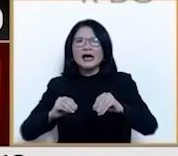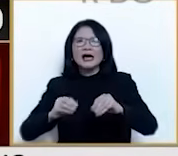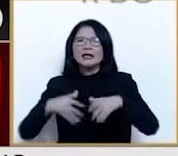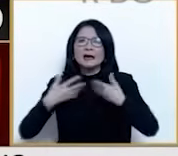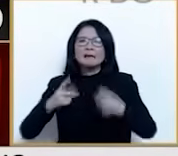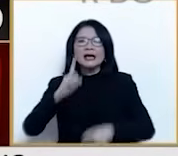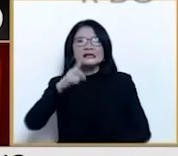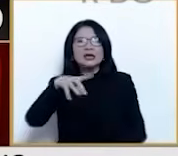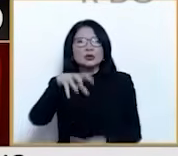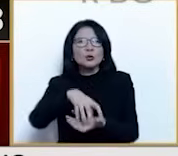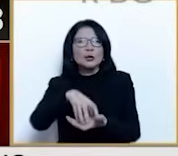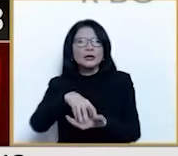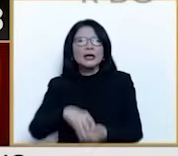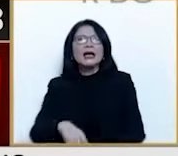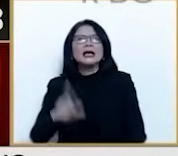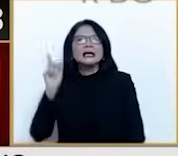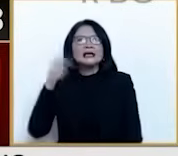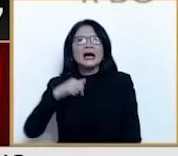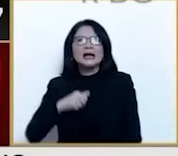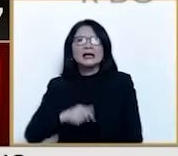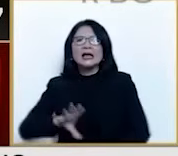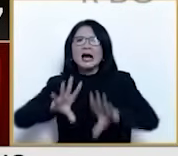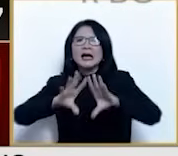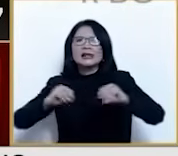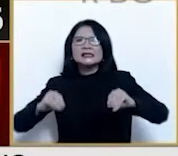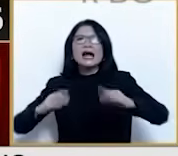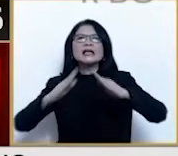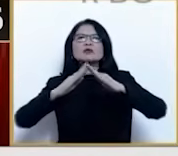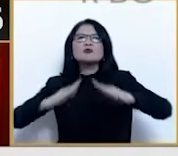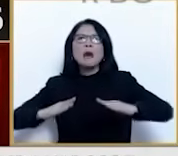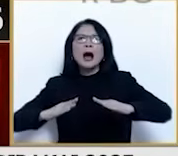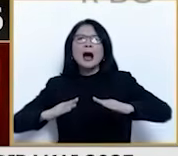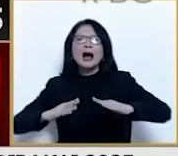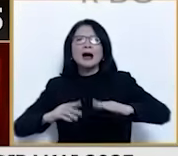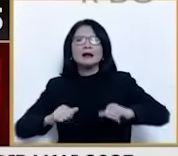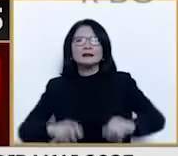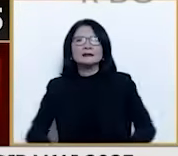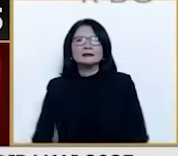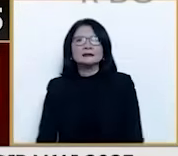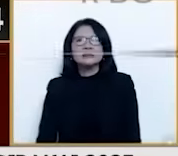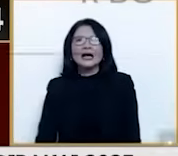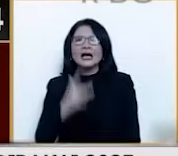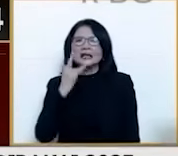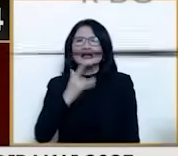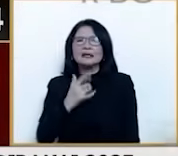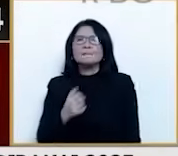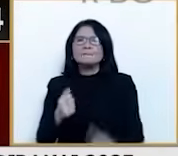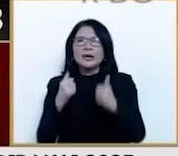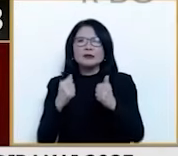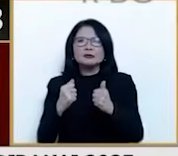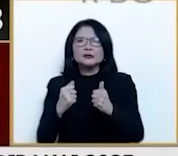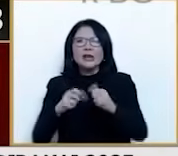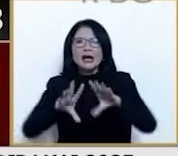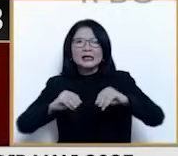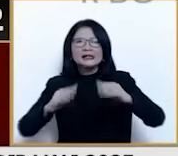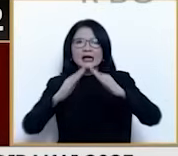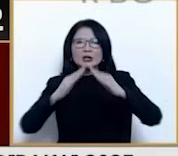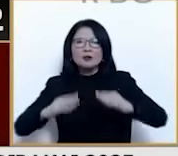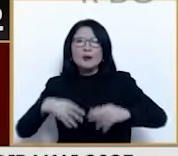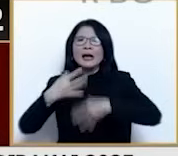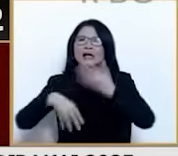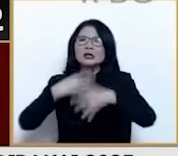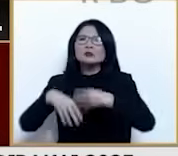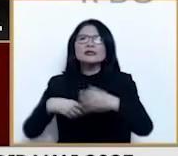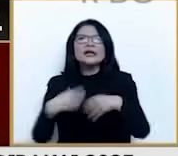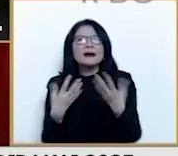akan pergilirkan work from home, sebuah gaya hidup baru pasca COVID tetap produktif. Senin yang kerja di rumah industri mana,